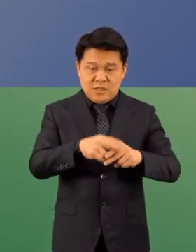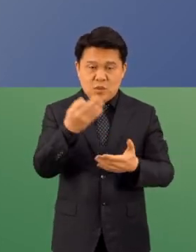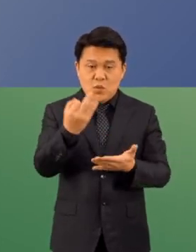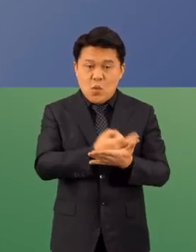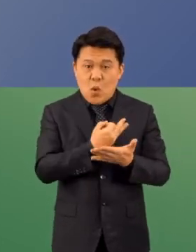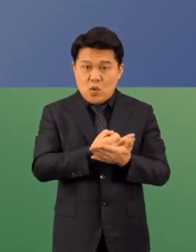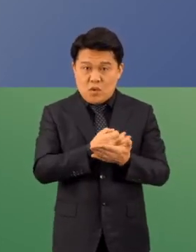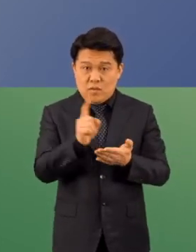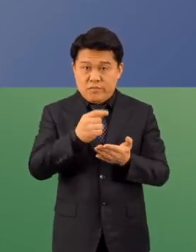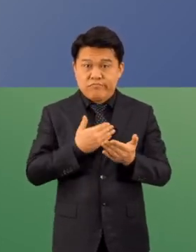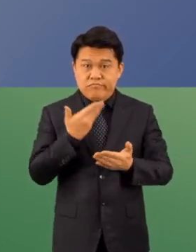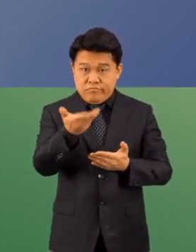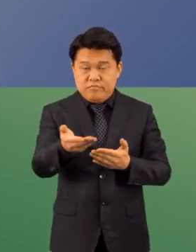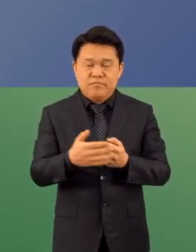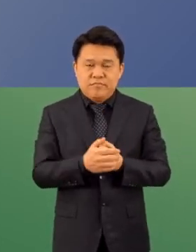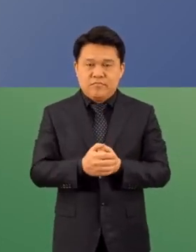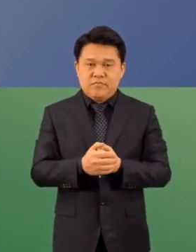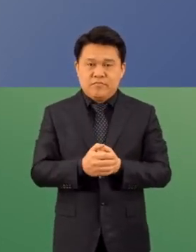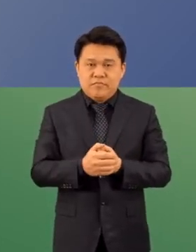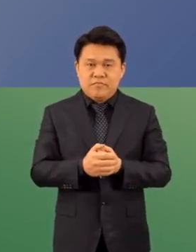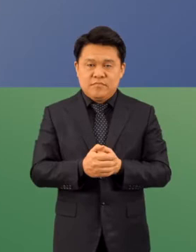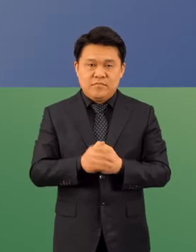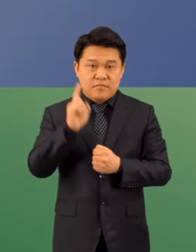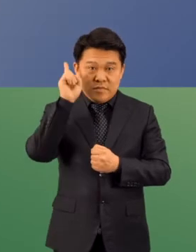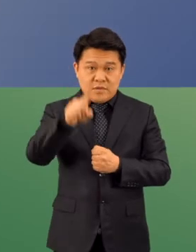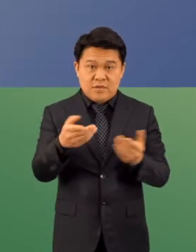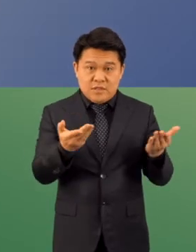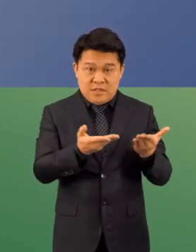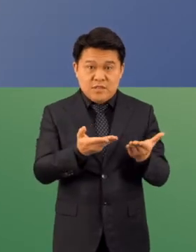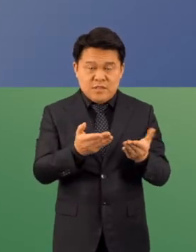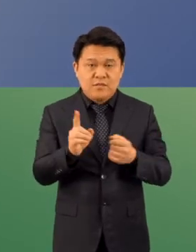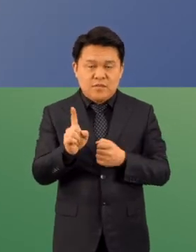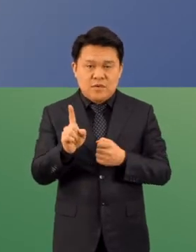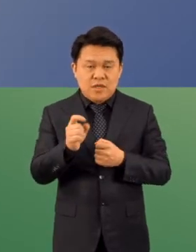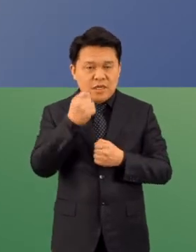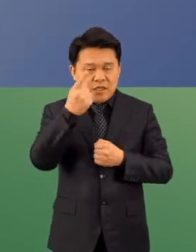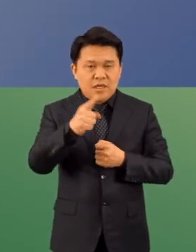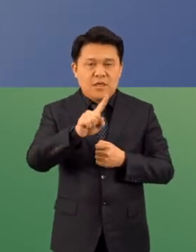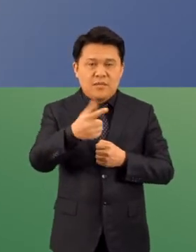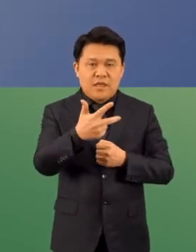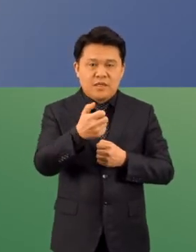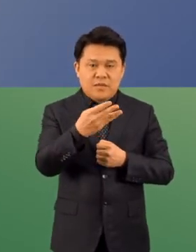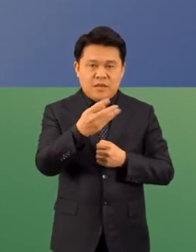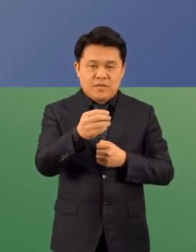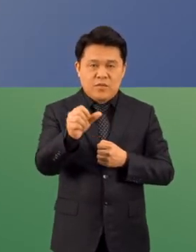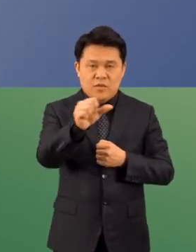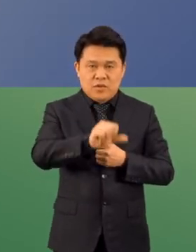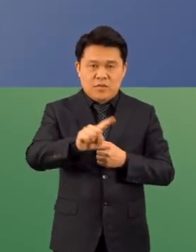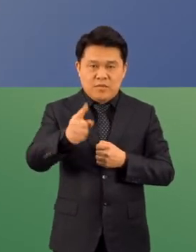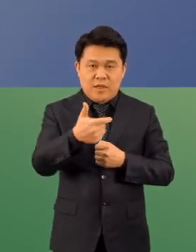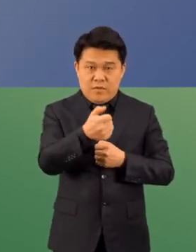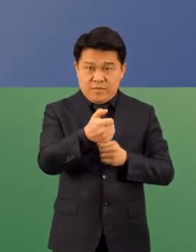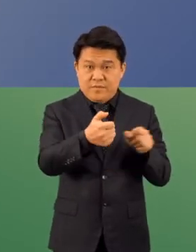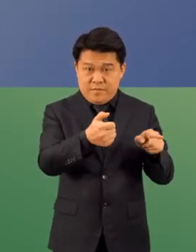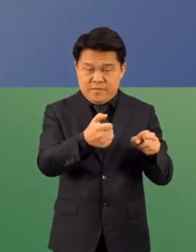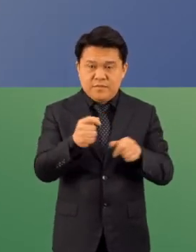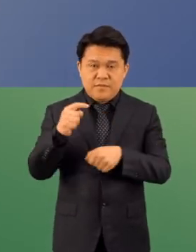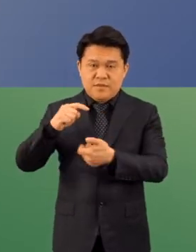일자리의 월급에 대해 안내해드리겠습니다. 전일제는 월급여 174만